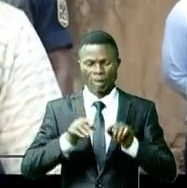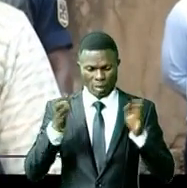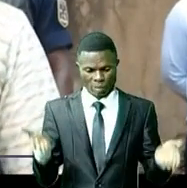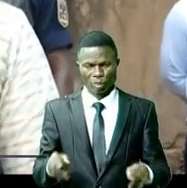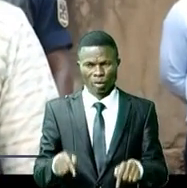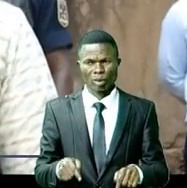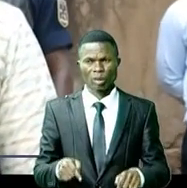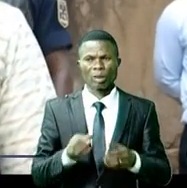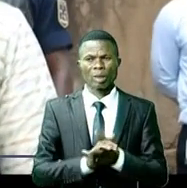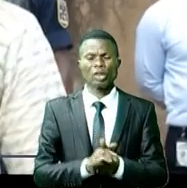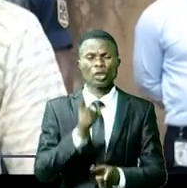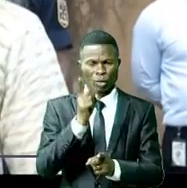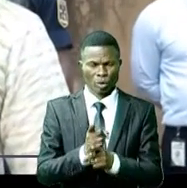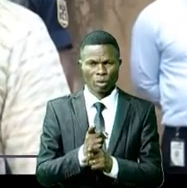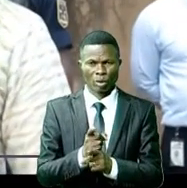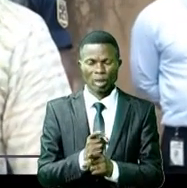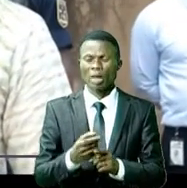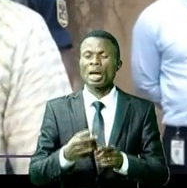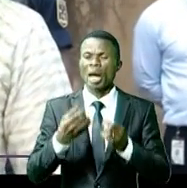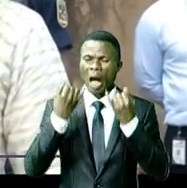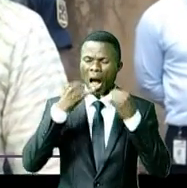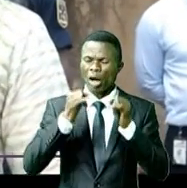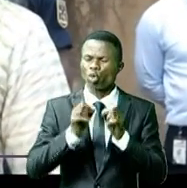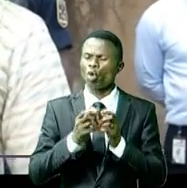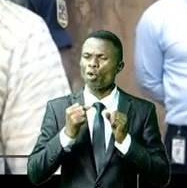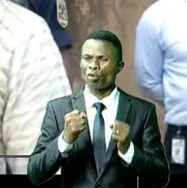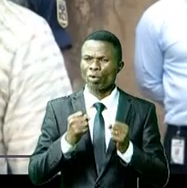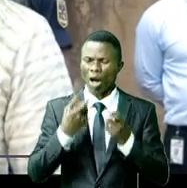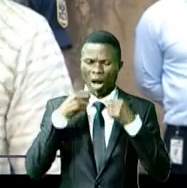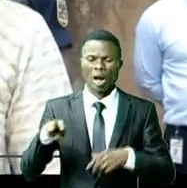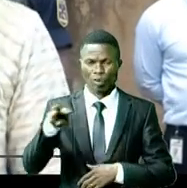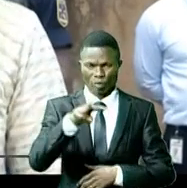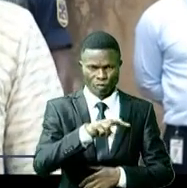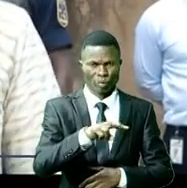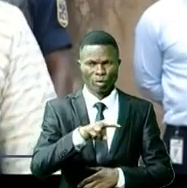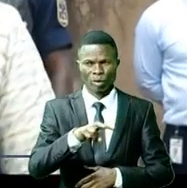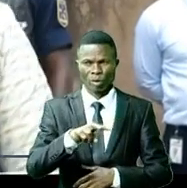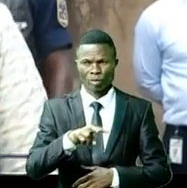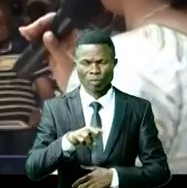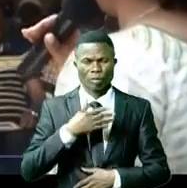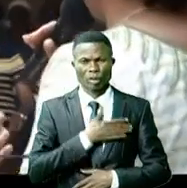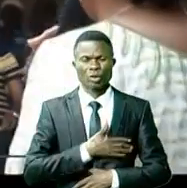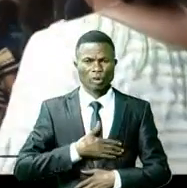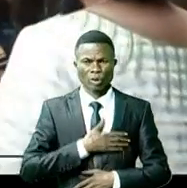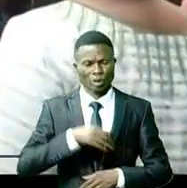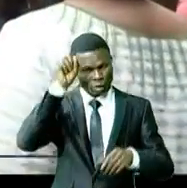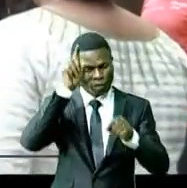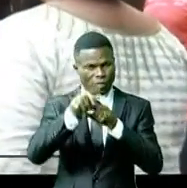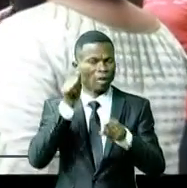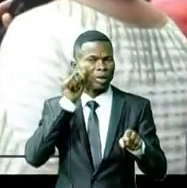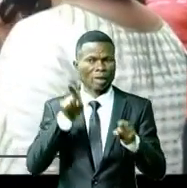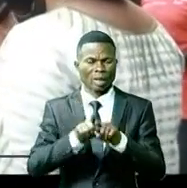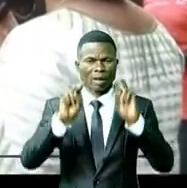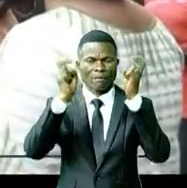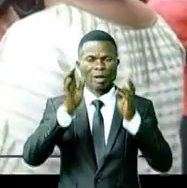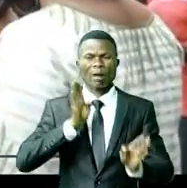lieux, effectivement, c'est un signal fort pour vous dire à vous, chers frères et sœurs de